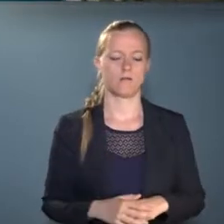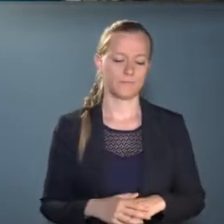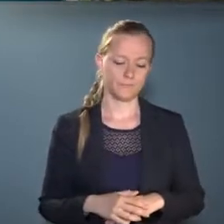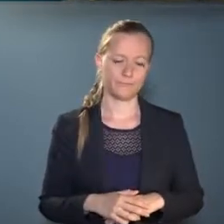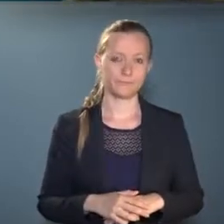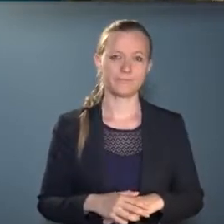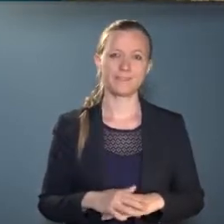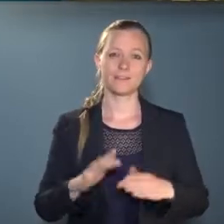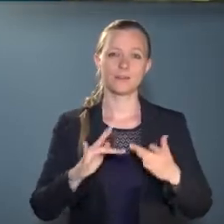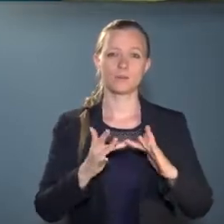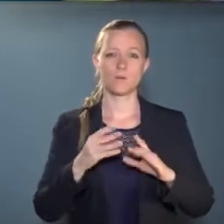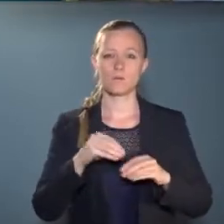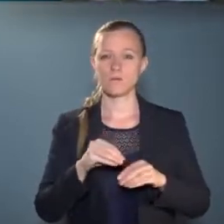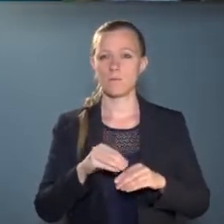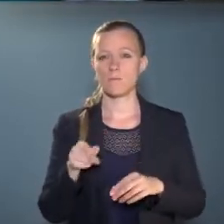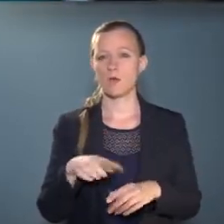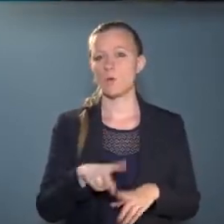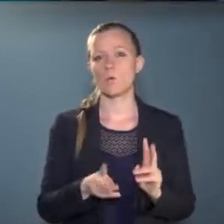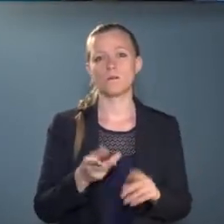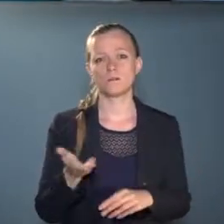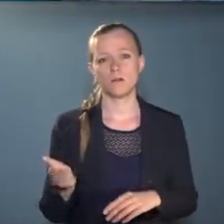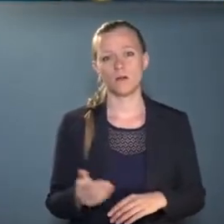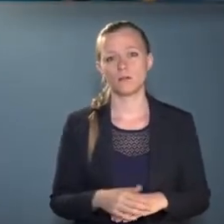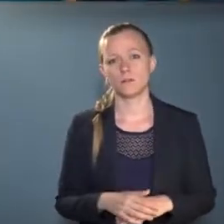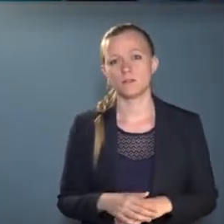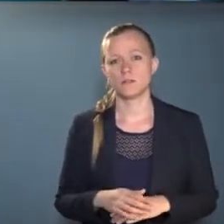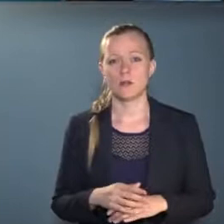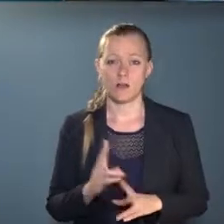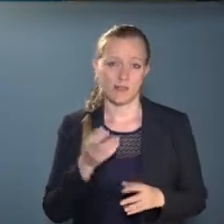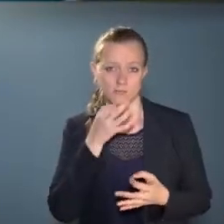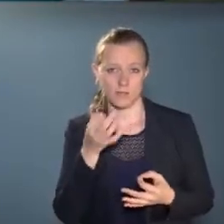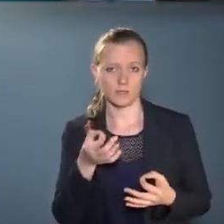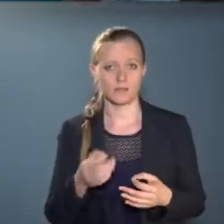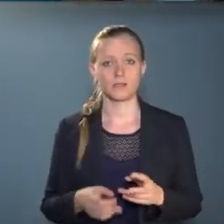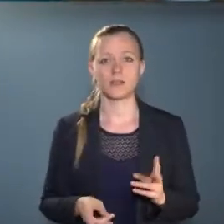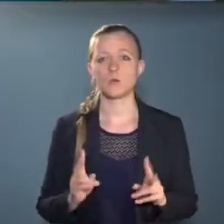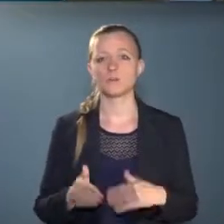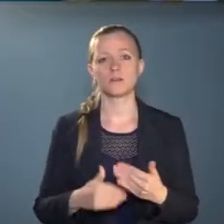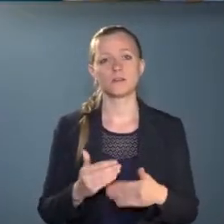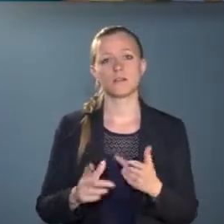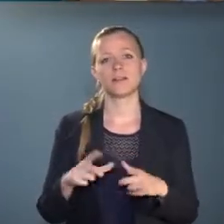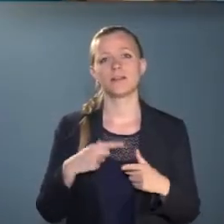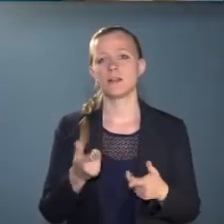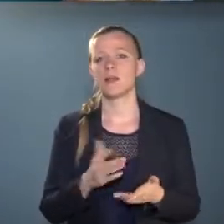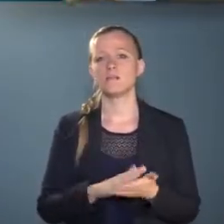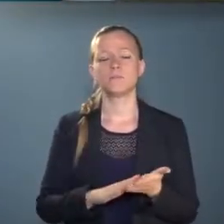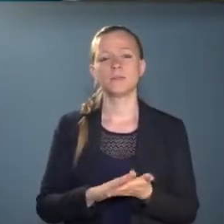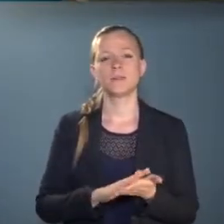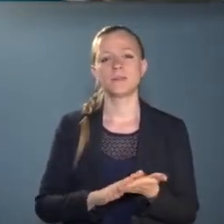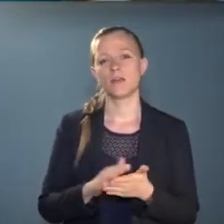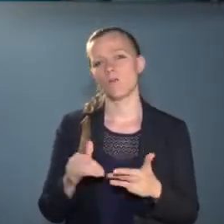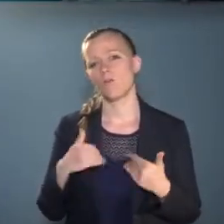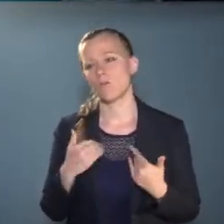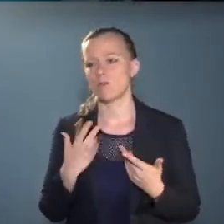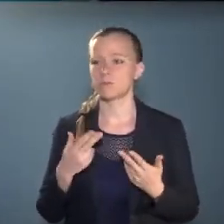a hétköznapokban önök hogy vannak, ha szabad érdeklődnöm, hogy zajlik az életük, milyen